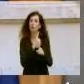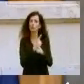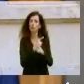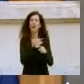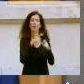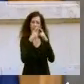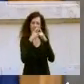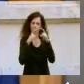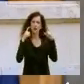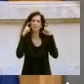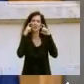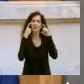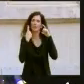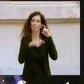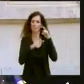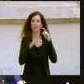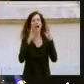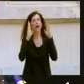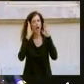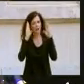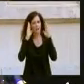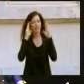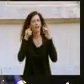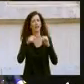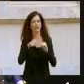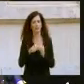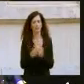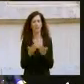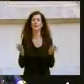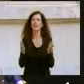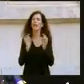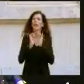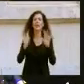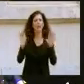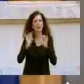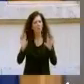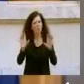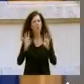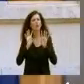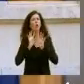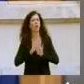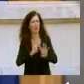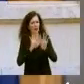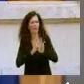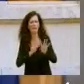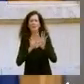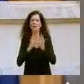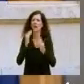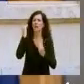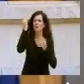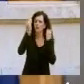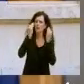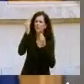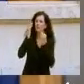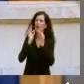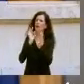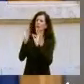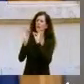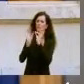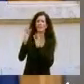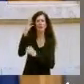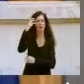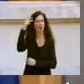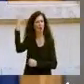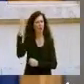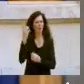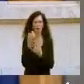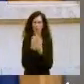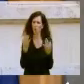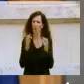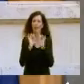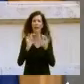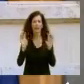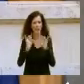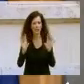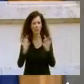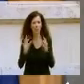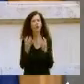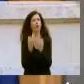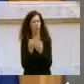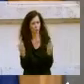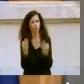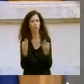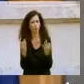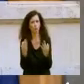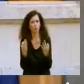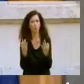stare molto attenti perché la libertà di figli stare il pensiero di criticare il governo ci sta tutta ed è giusto che di